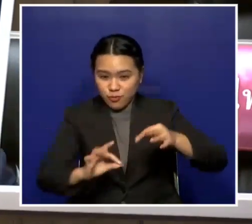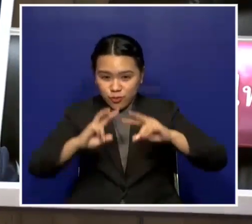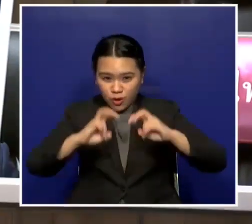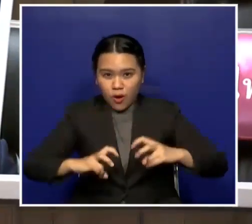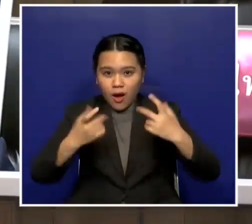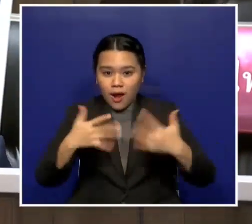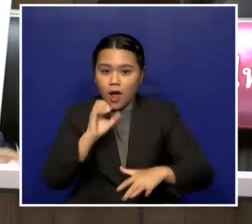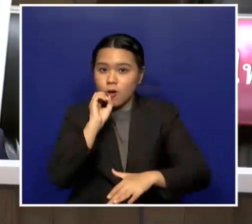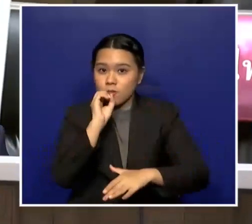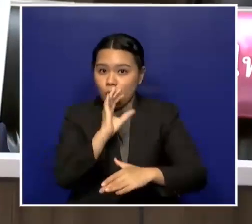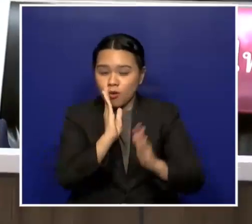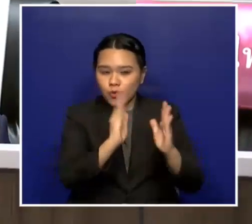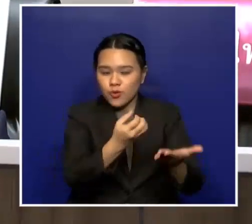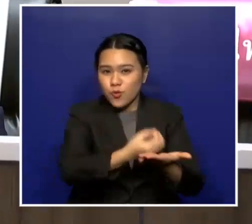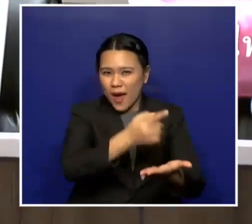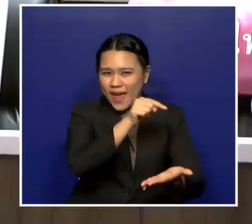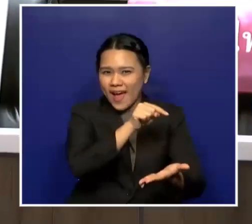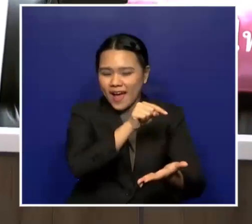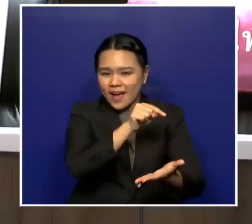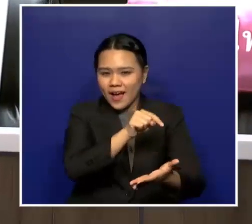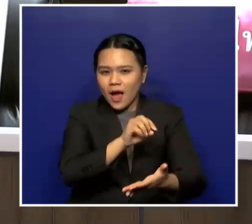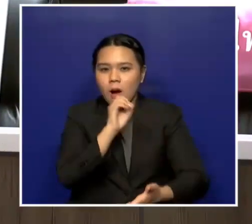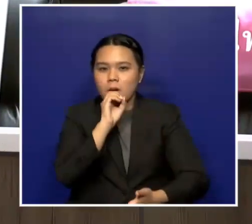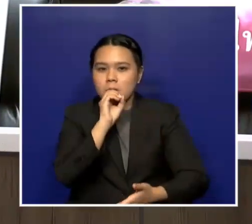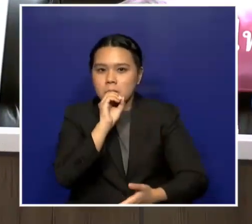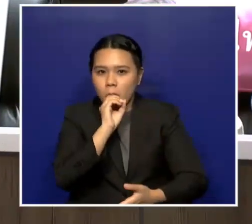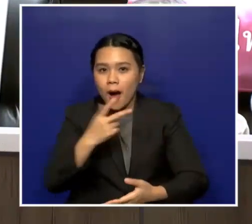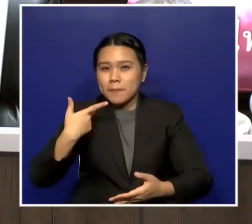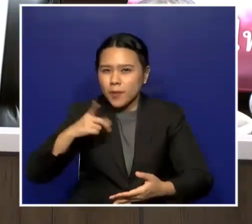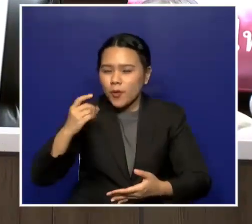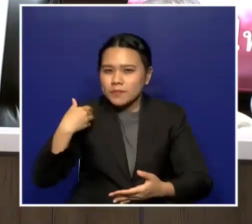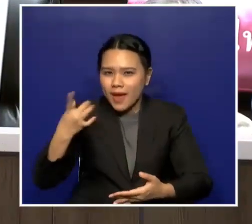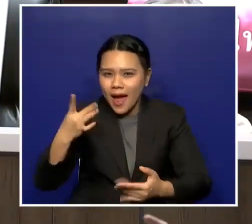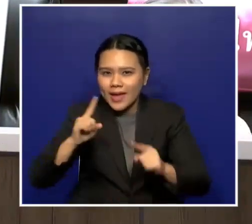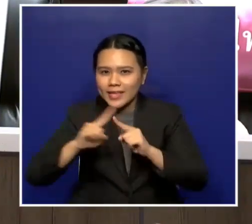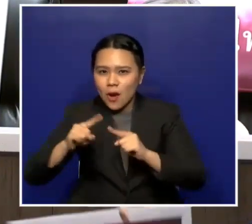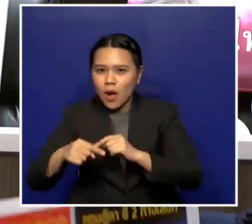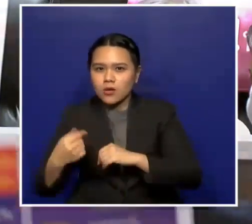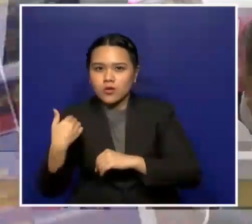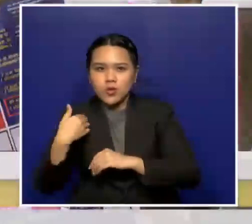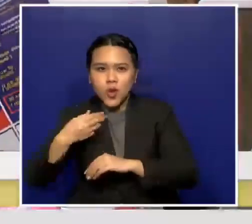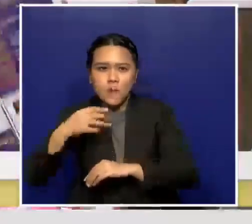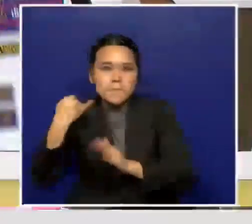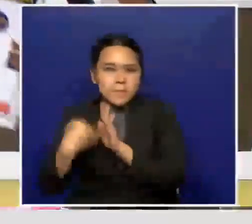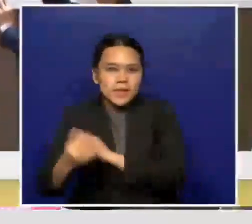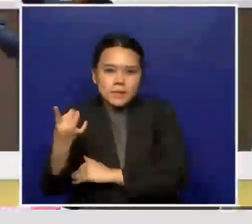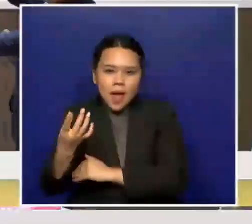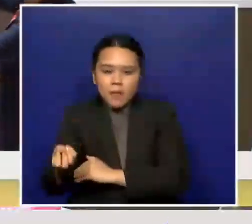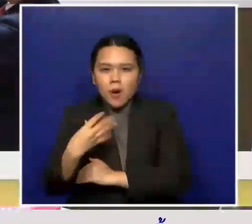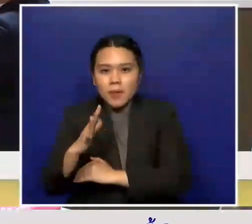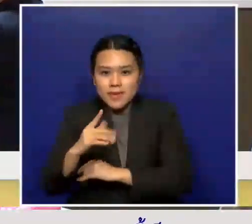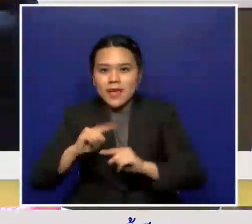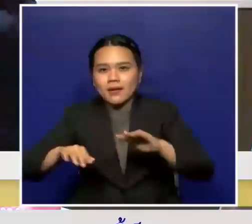อ้างข้อที่เป็นประโยชน์แต่ไม่อ้างข้อที่เป็นโทษหลักฐานมันจึงมัดแน่นเดี๋ยวส่งประธานนะครับต่อเลยครับ